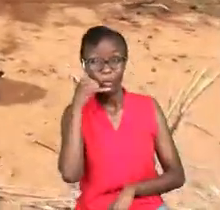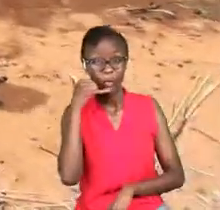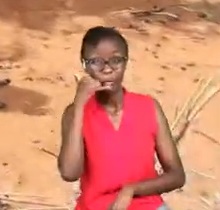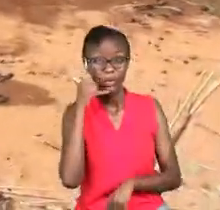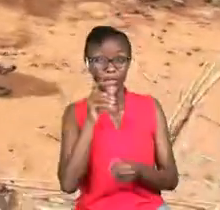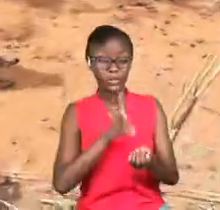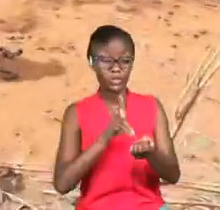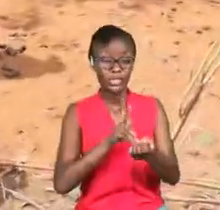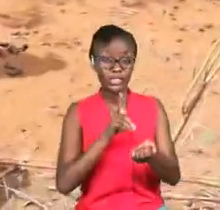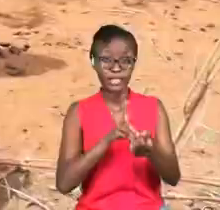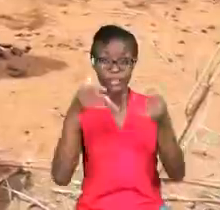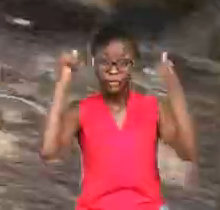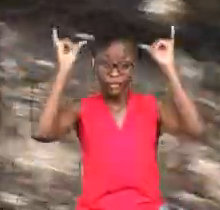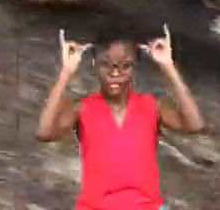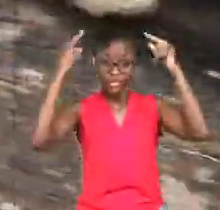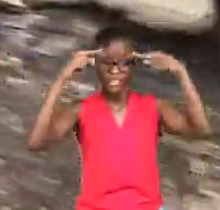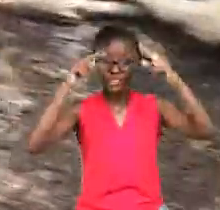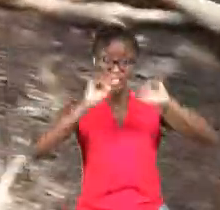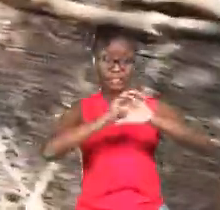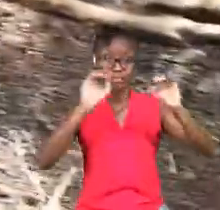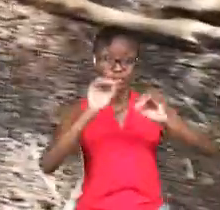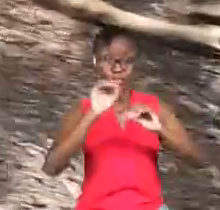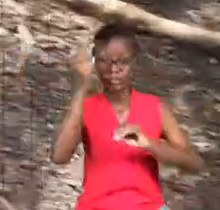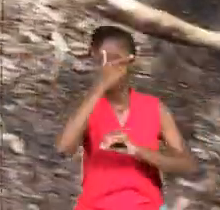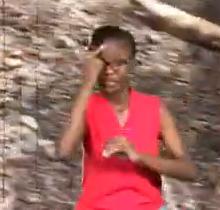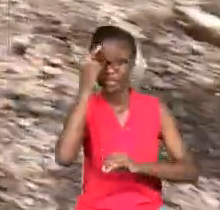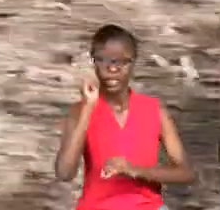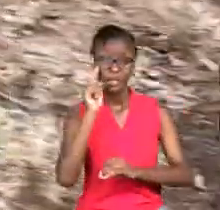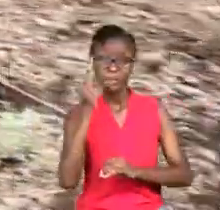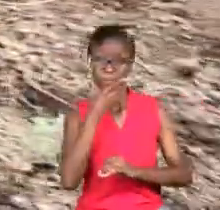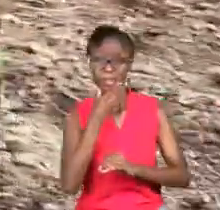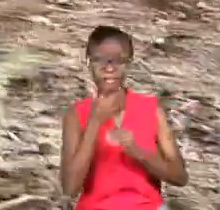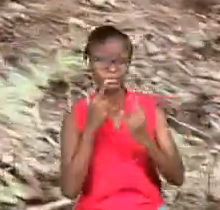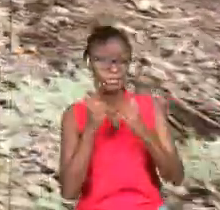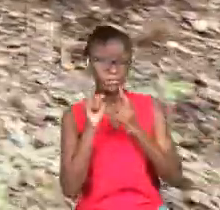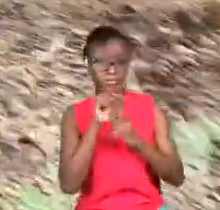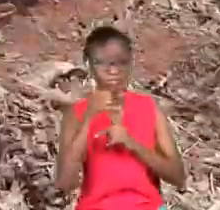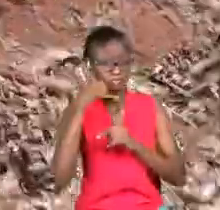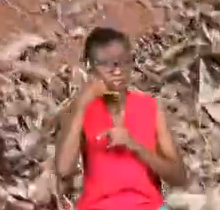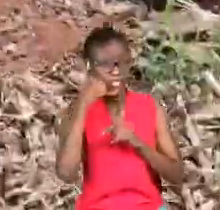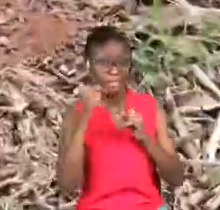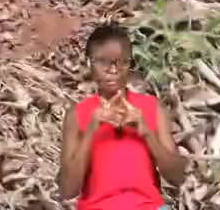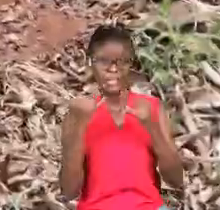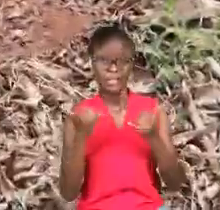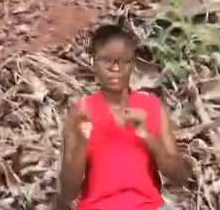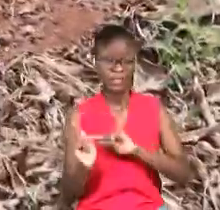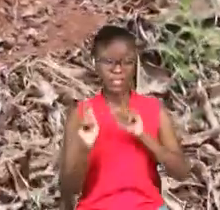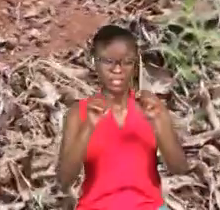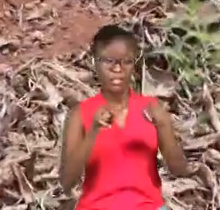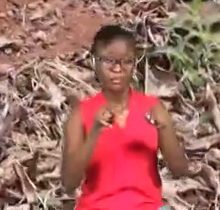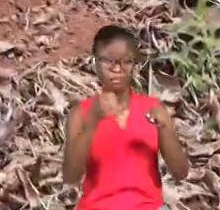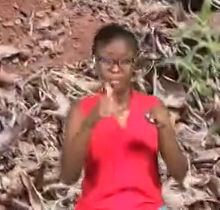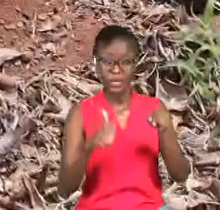ya mifugo haikufua dafu, kwani mzee Ahmed aliweza kuwasiliana nao na hadi kufikia sasa hawajapata jibu